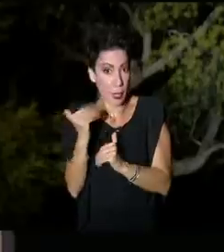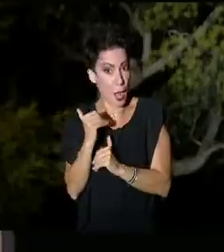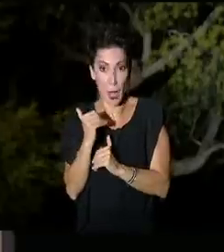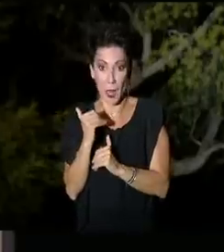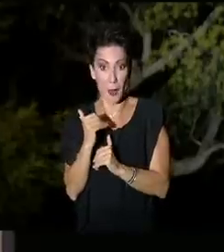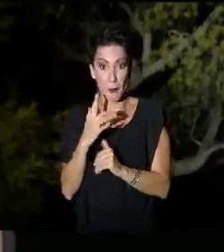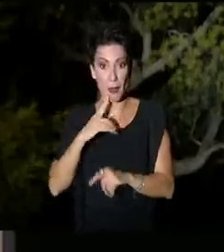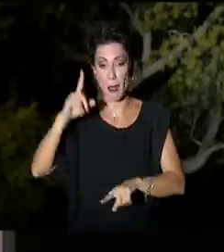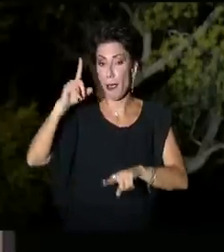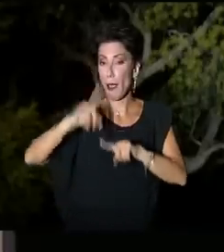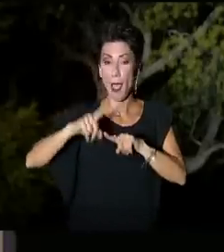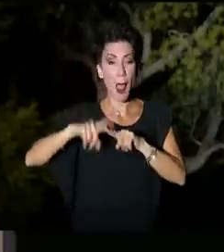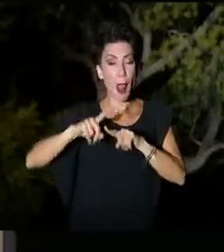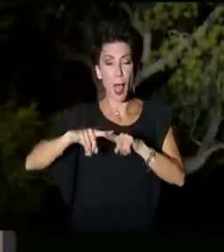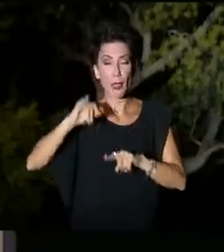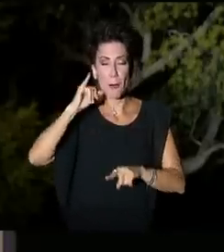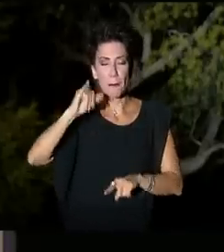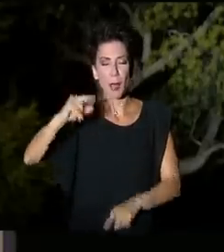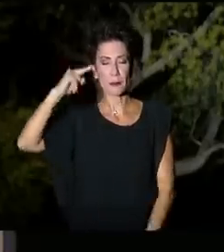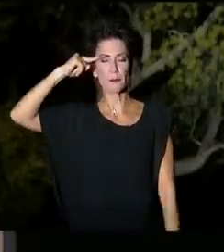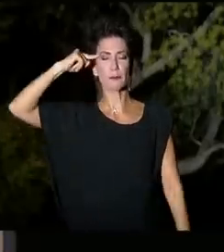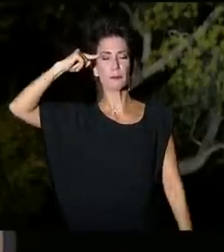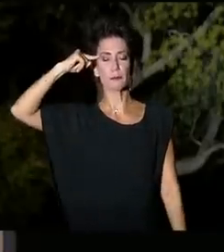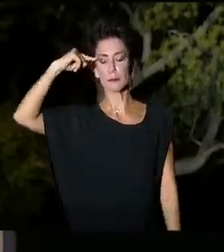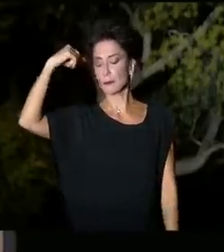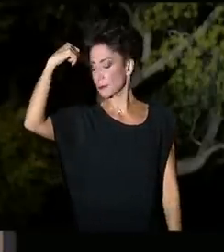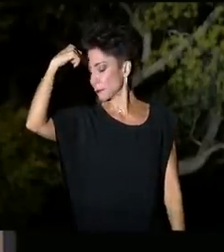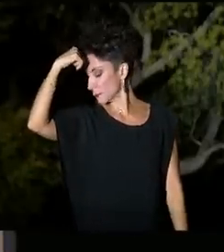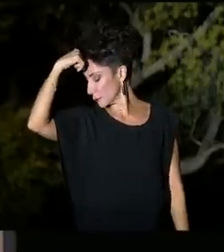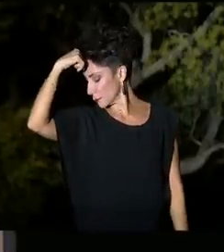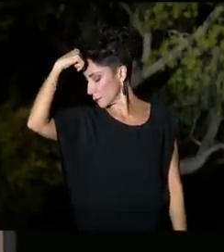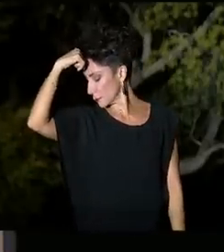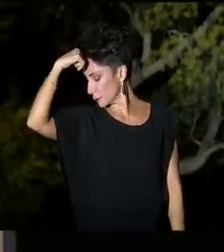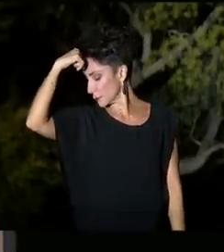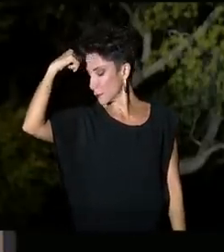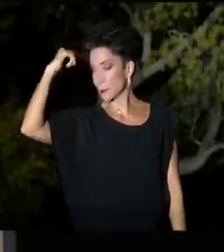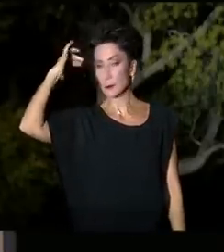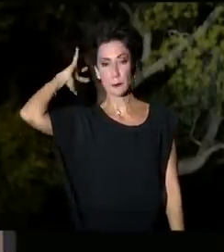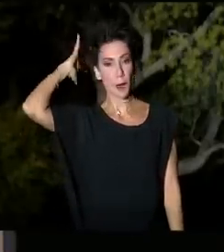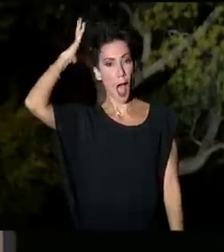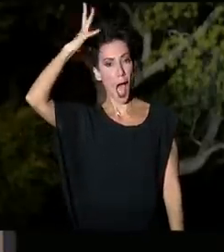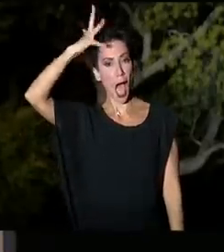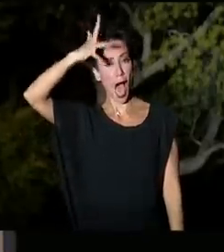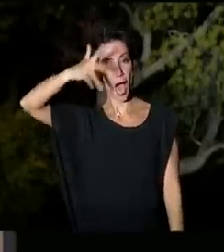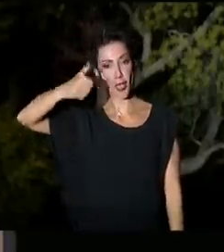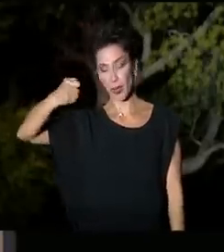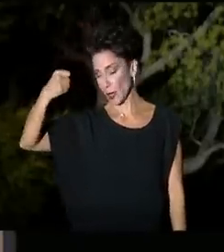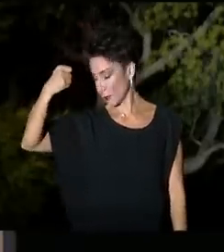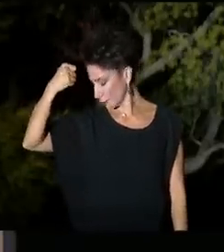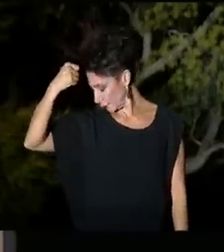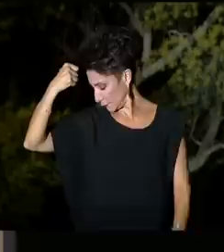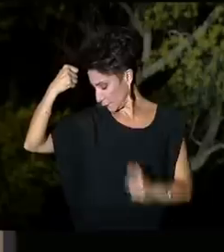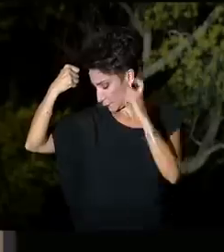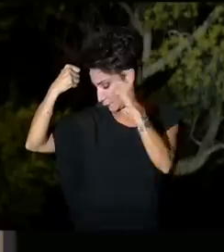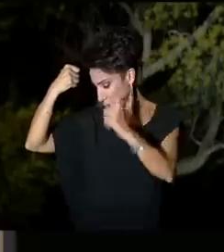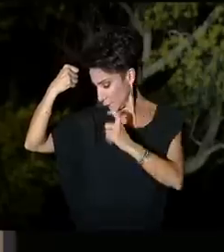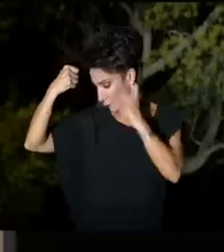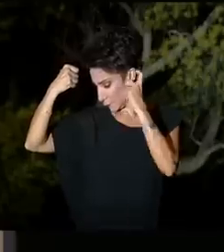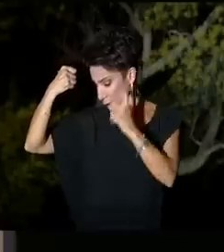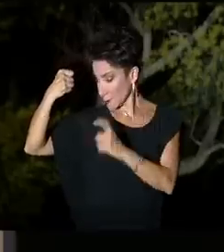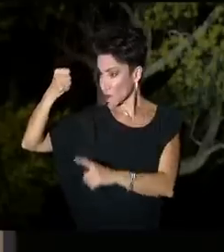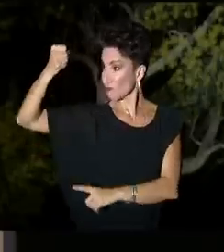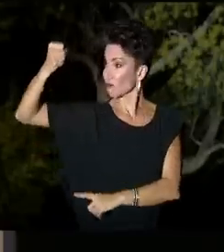η σκεπτόμενη Αθηνά που ακουμπάει στο δόρυ της. Και ποτέ πριν από αυτή η τέχνη δεν είχε συνενώσει το δόρυ με τη